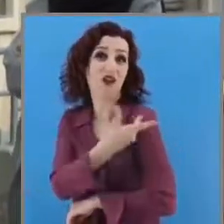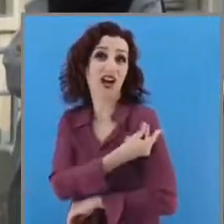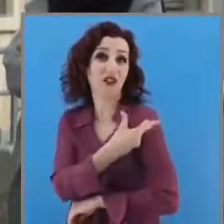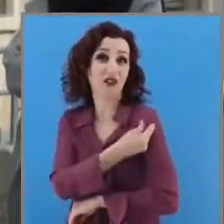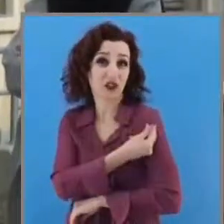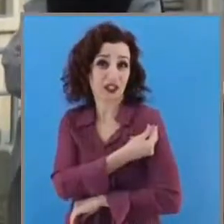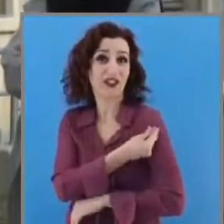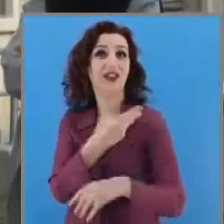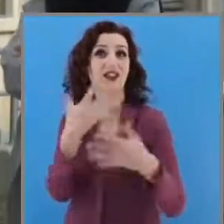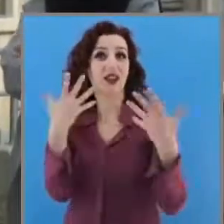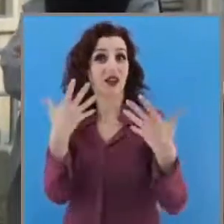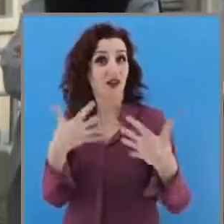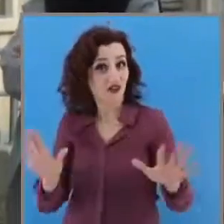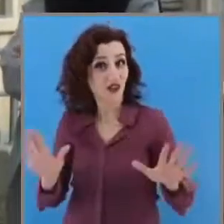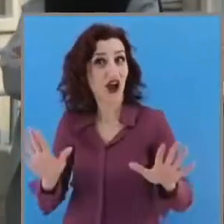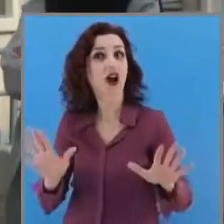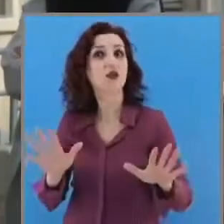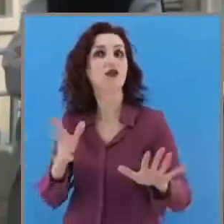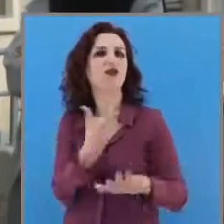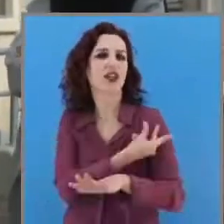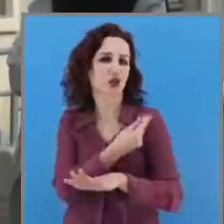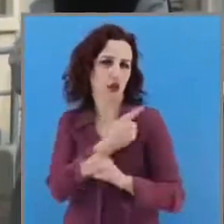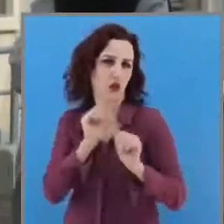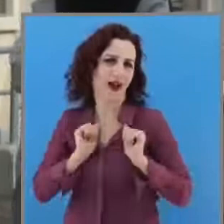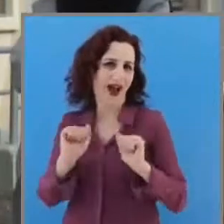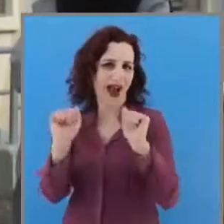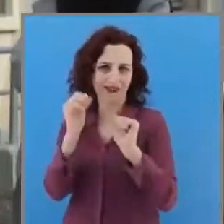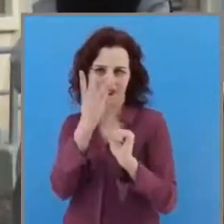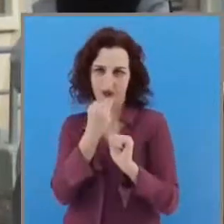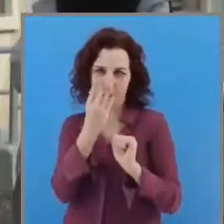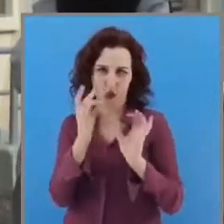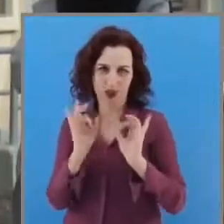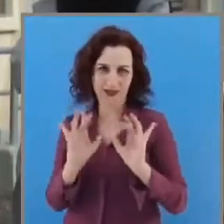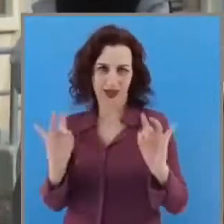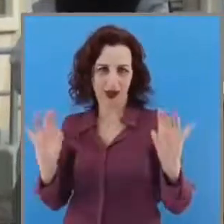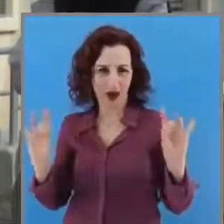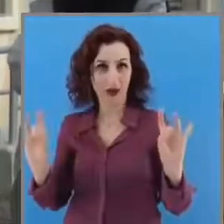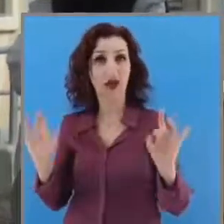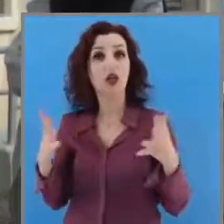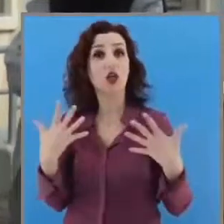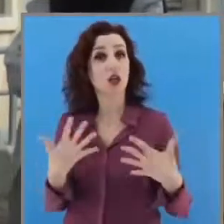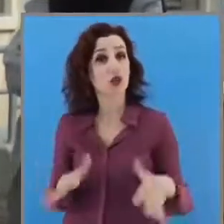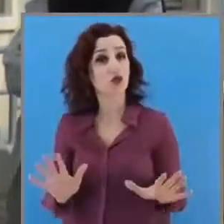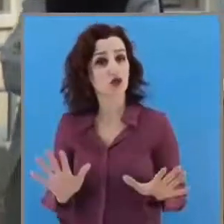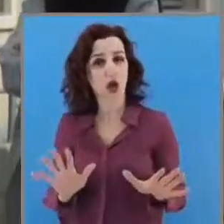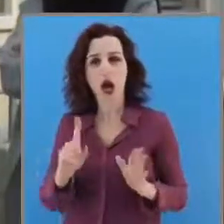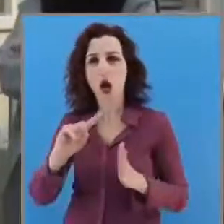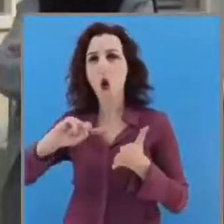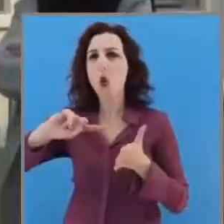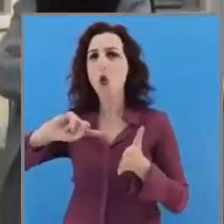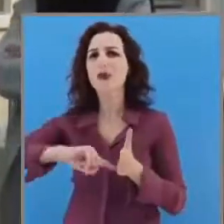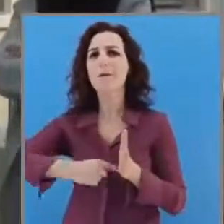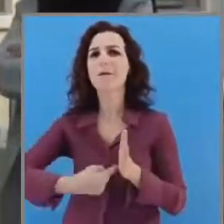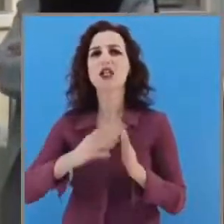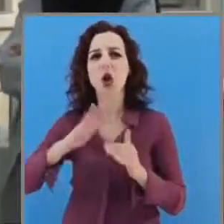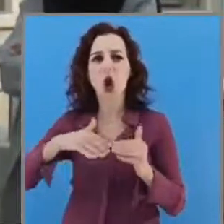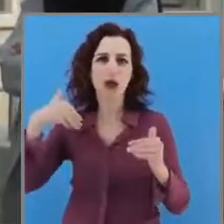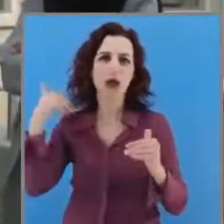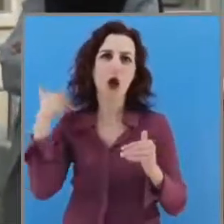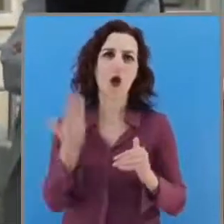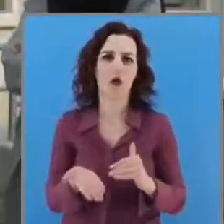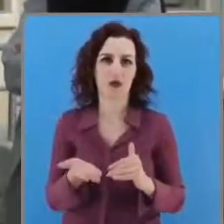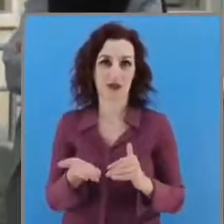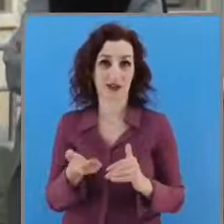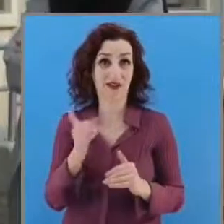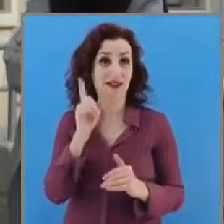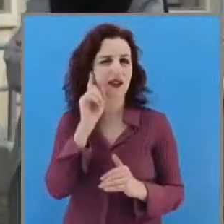somministrati del vaccino antinfluenzale. Siamo già oltre un milione. Se si calcola che in